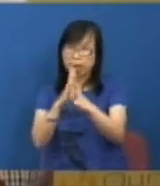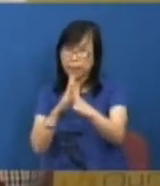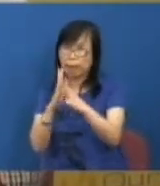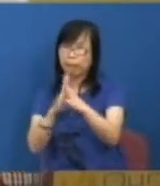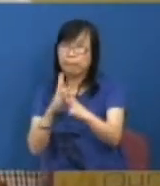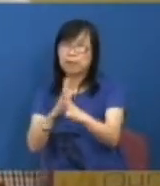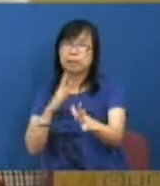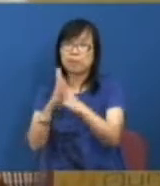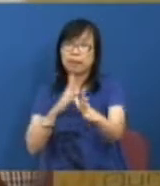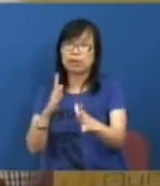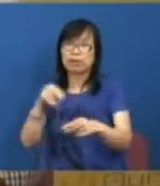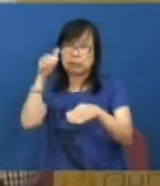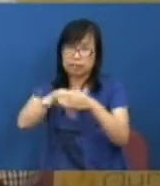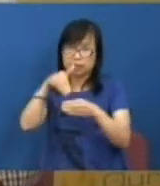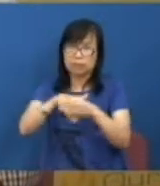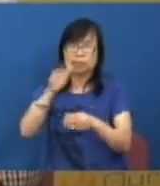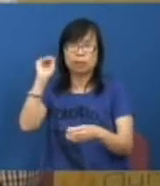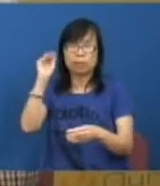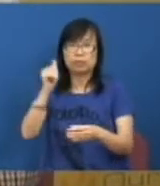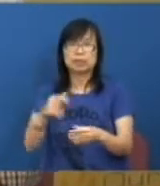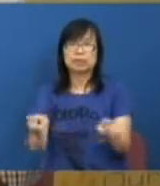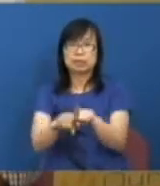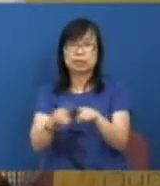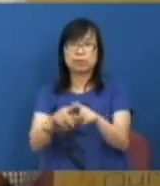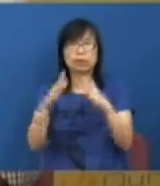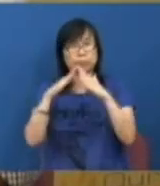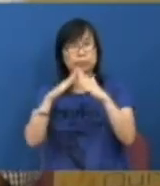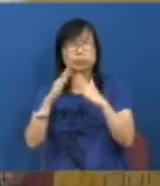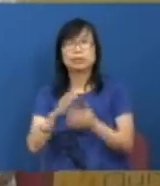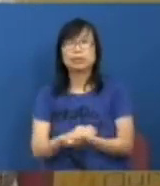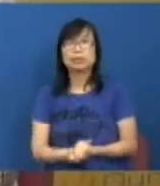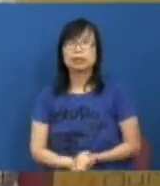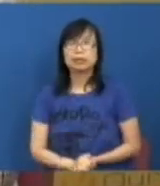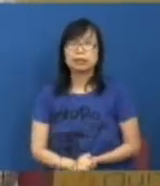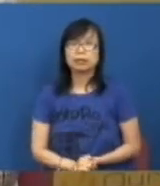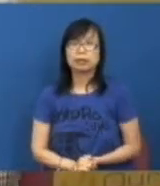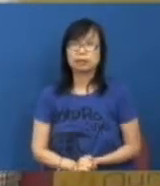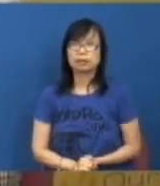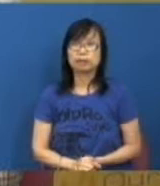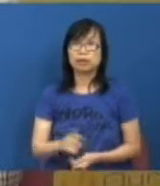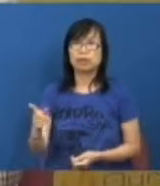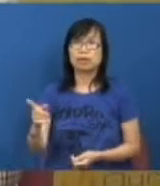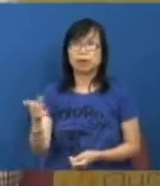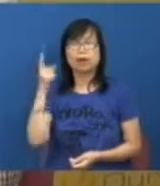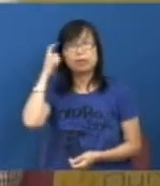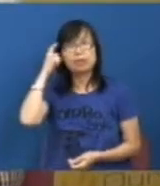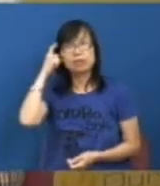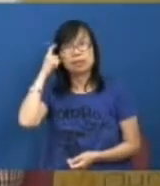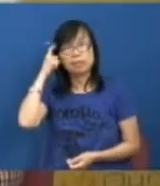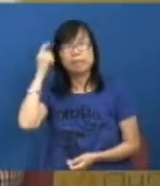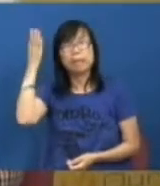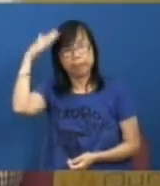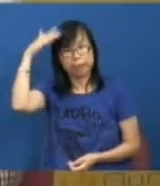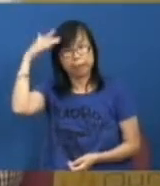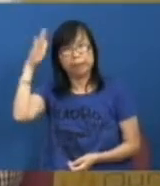即係可以申請到呢個太太落嚟同佢居住啦。咁呢個咧就係呢個背景，我哋係好諒解